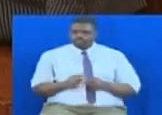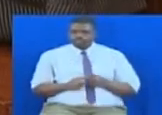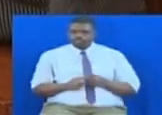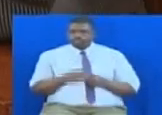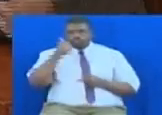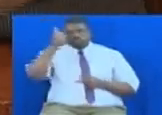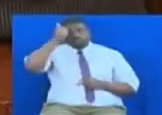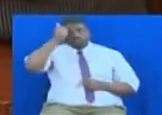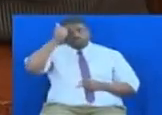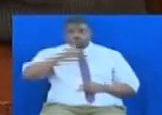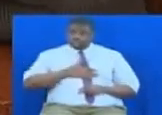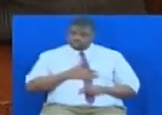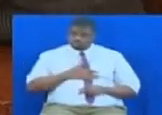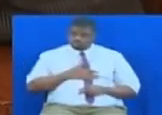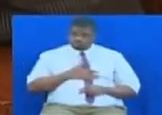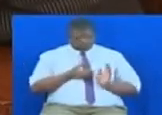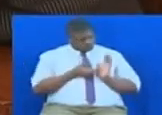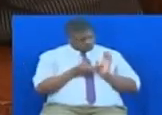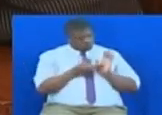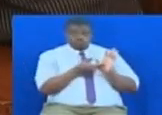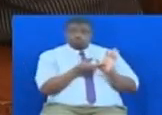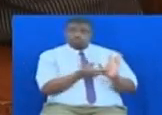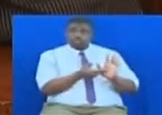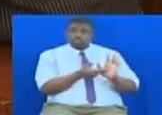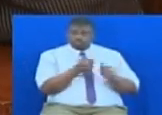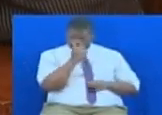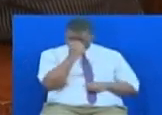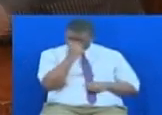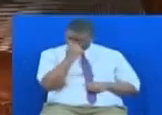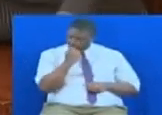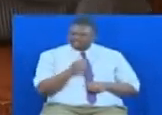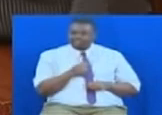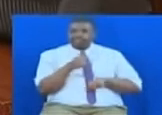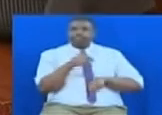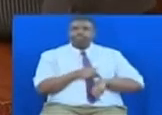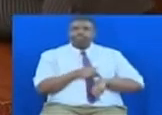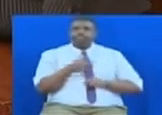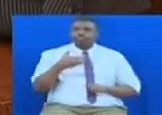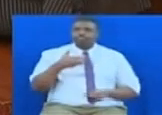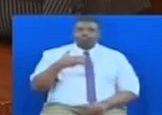Kumbukumbu zangu zinaonyesha akiwa waziri